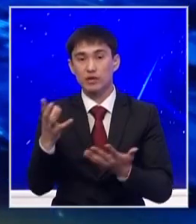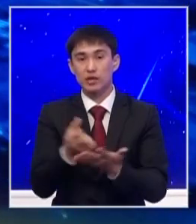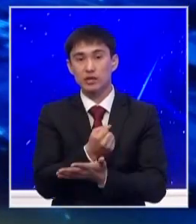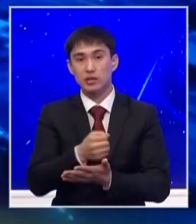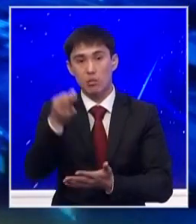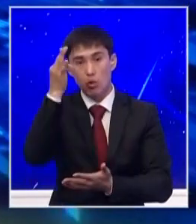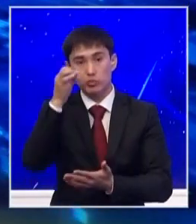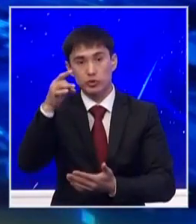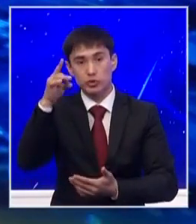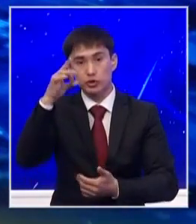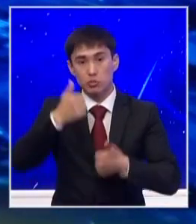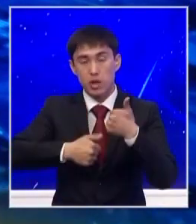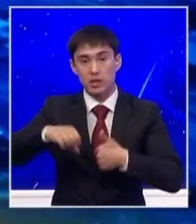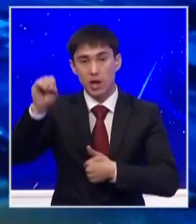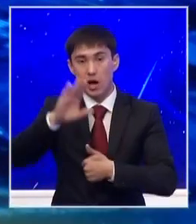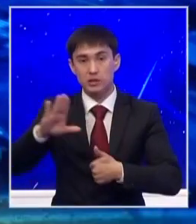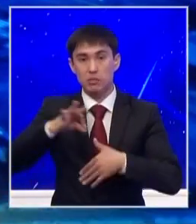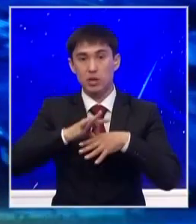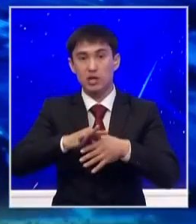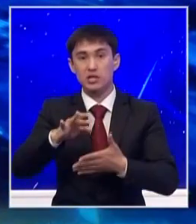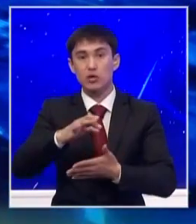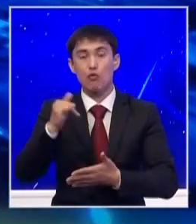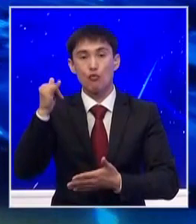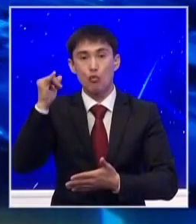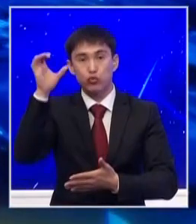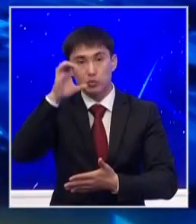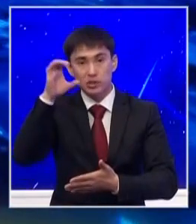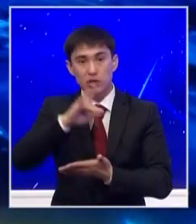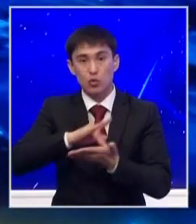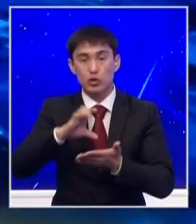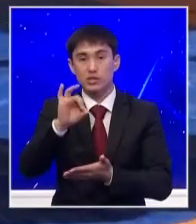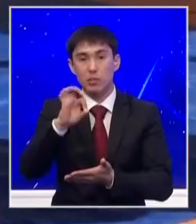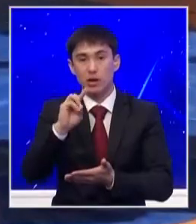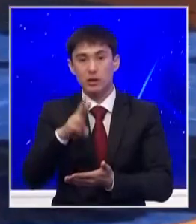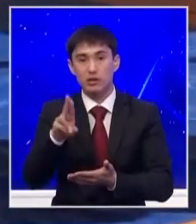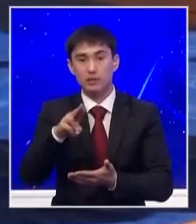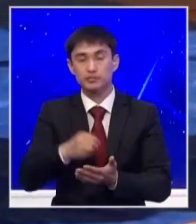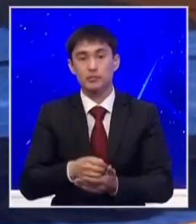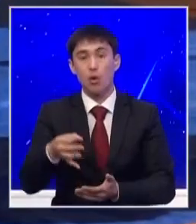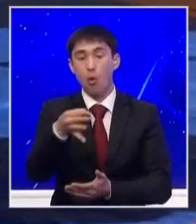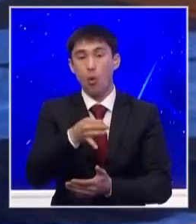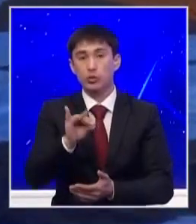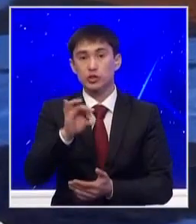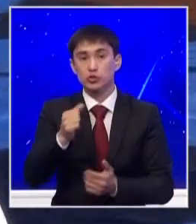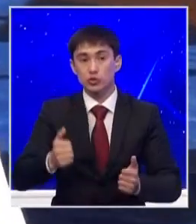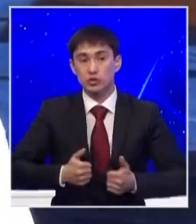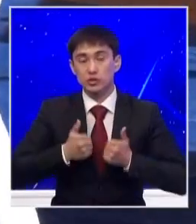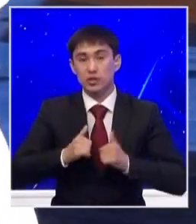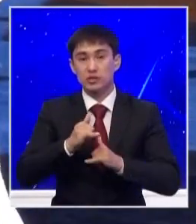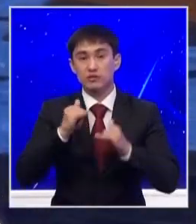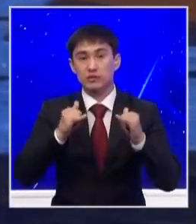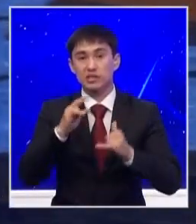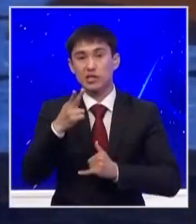Напомним, чемпионат Азии проходил в сердце Узбекистана, городе Самарканд. В области ЖТСУ интенсивно